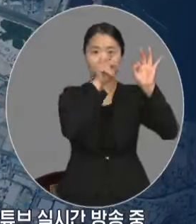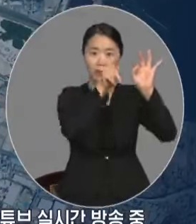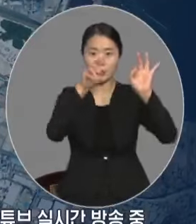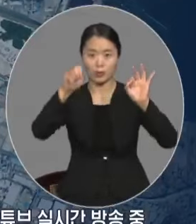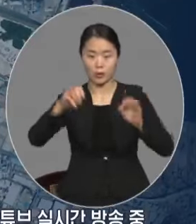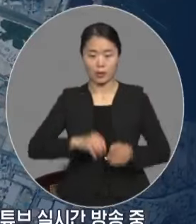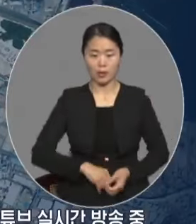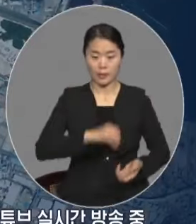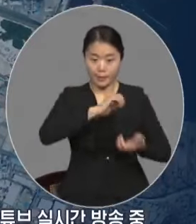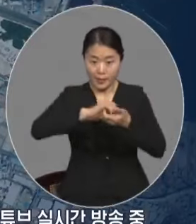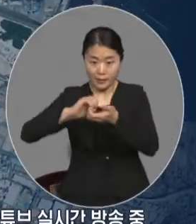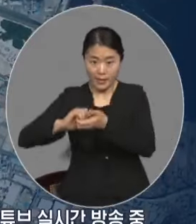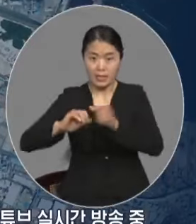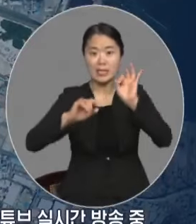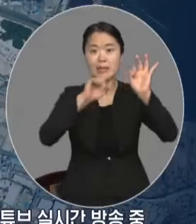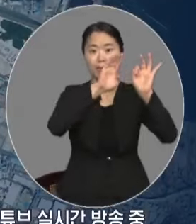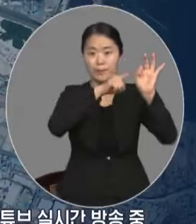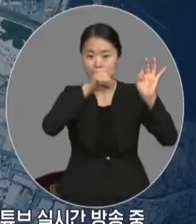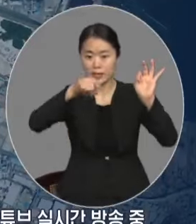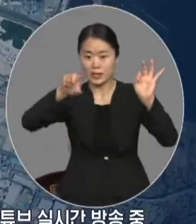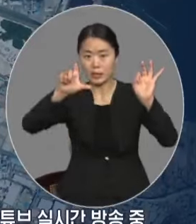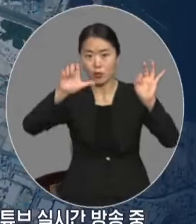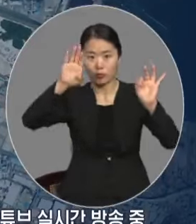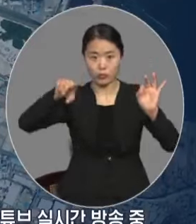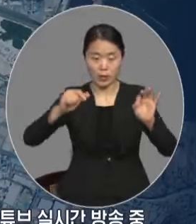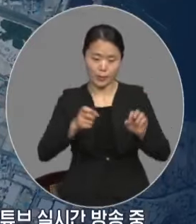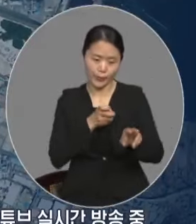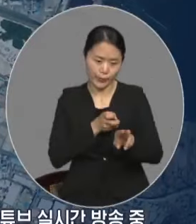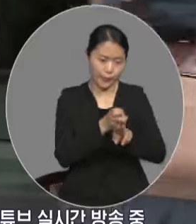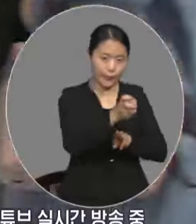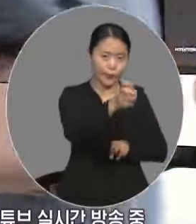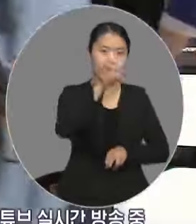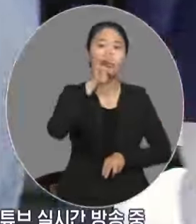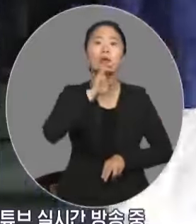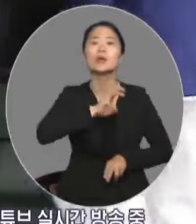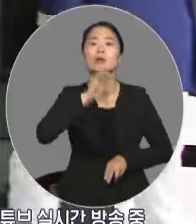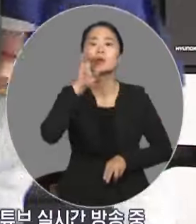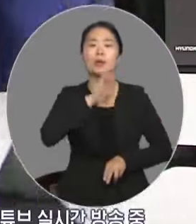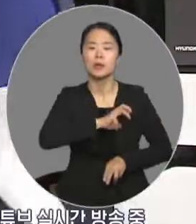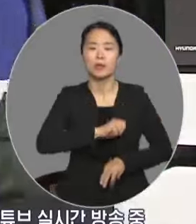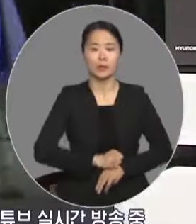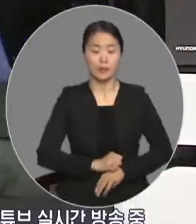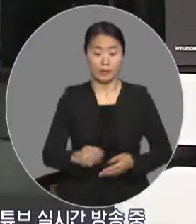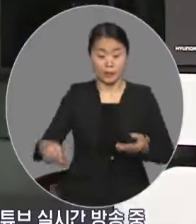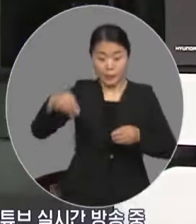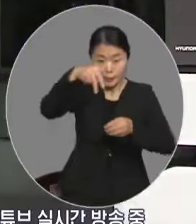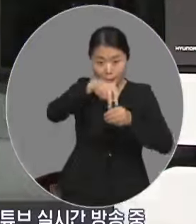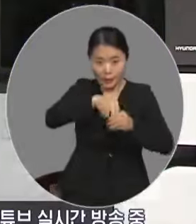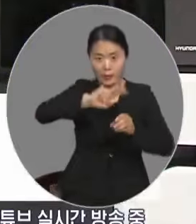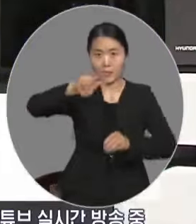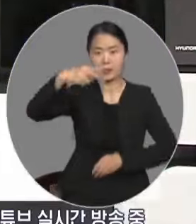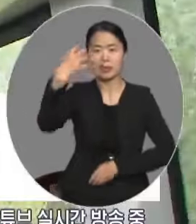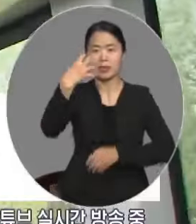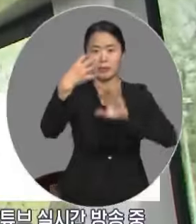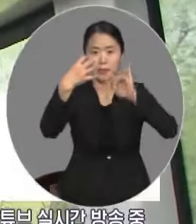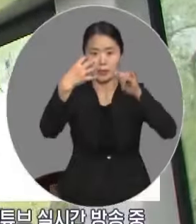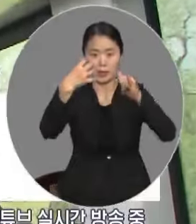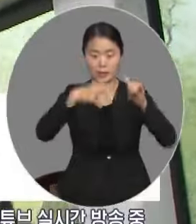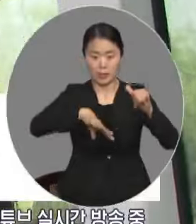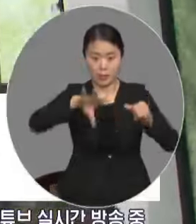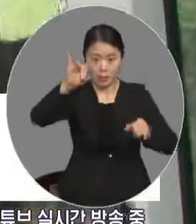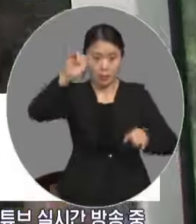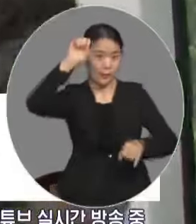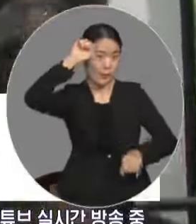간격은 10에서 15분, 주파시간은 30분 안팎입니다. 최대 탑승 인원은 240여 명, 첫 차는